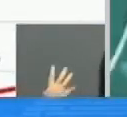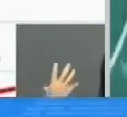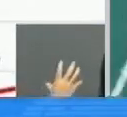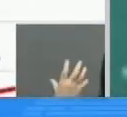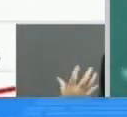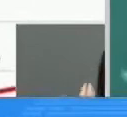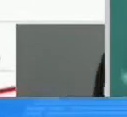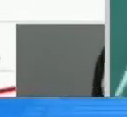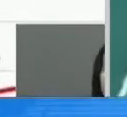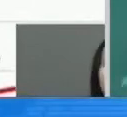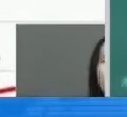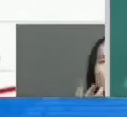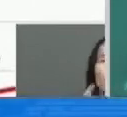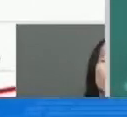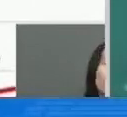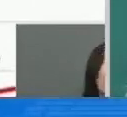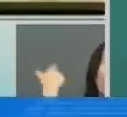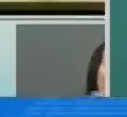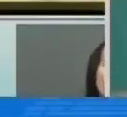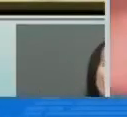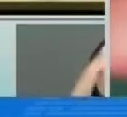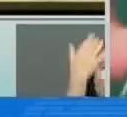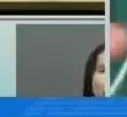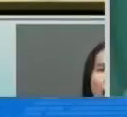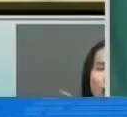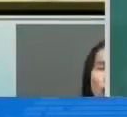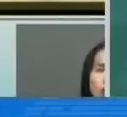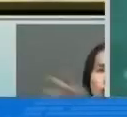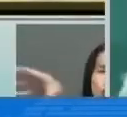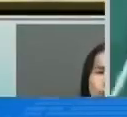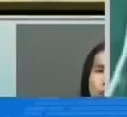งวันนี้ระหว่างที่แถลงข่าวคุณหมอทวีสินหยิบยกกราฟตัวอย่